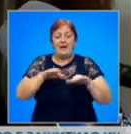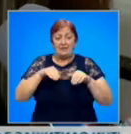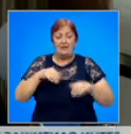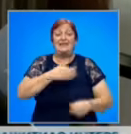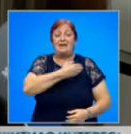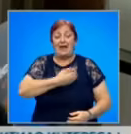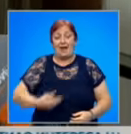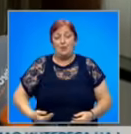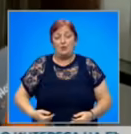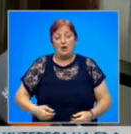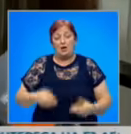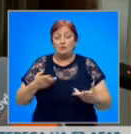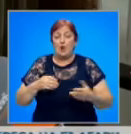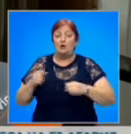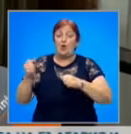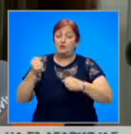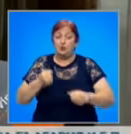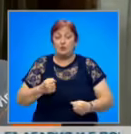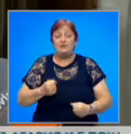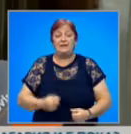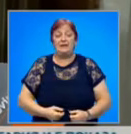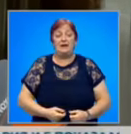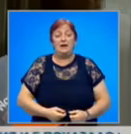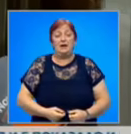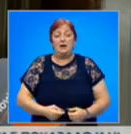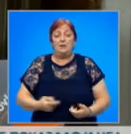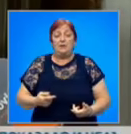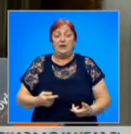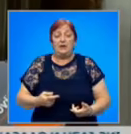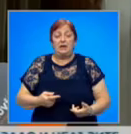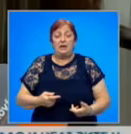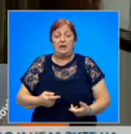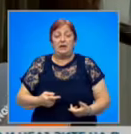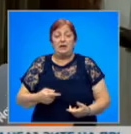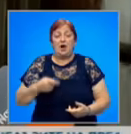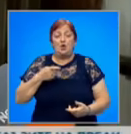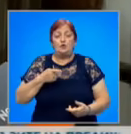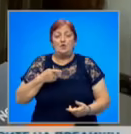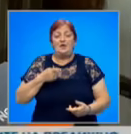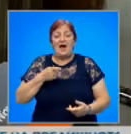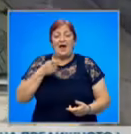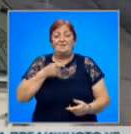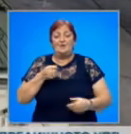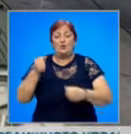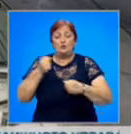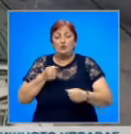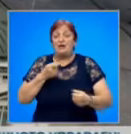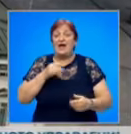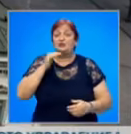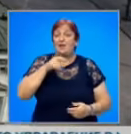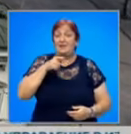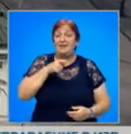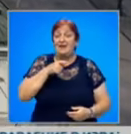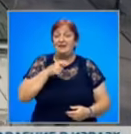парламентарна република, според Конституцията, и плурализма е защитен в Конституцията. А А ще има ли